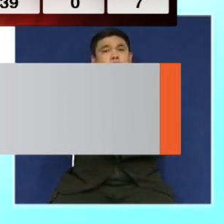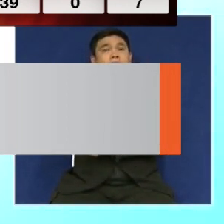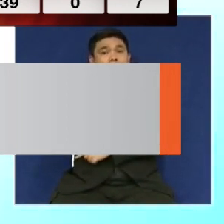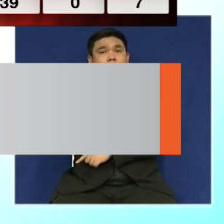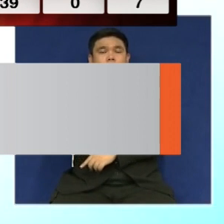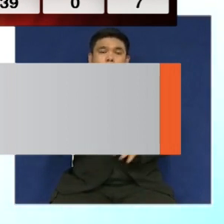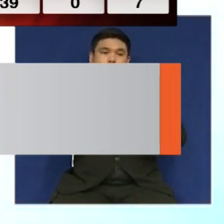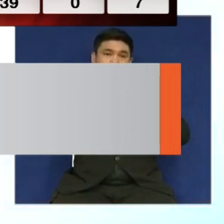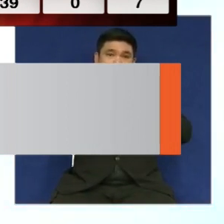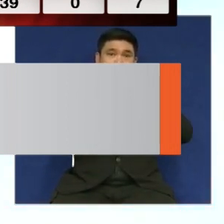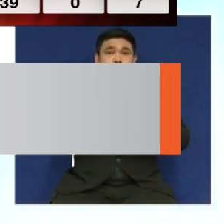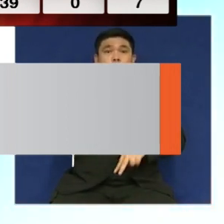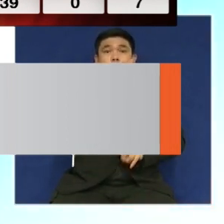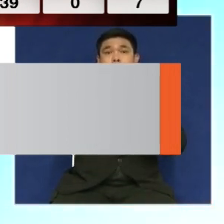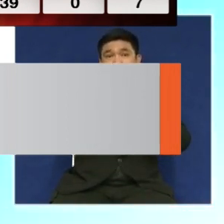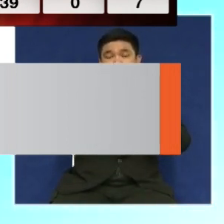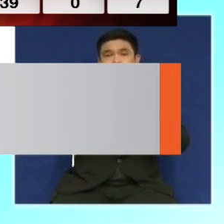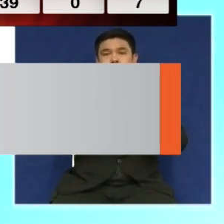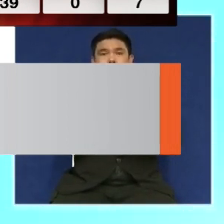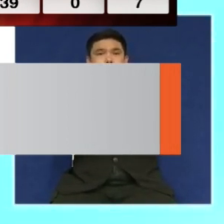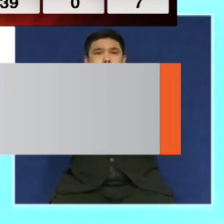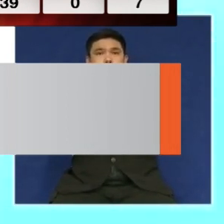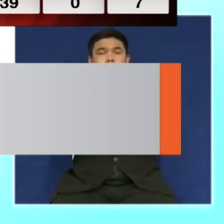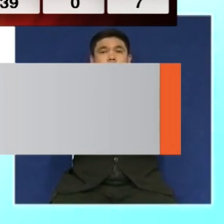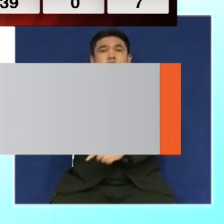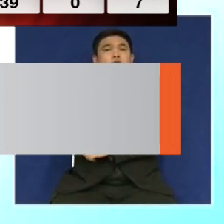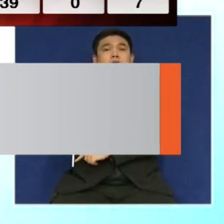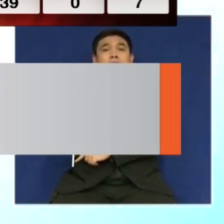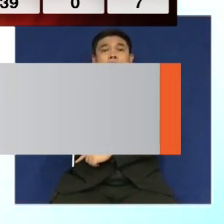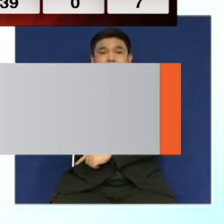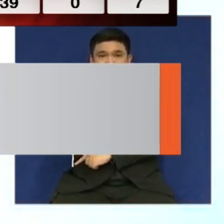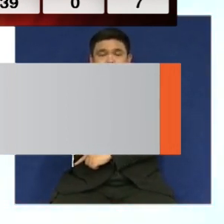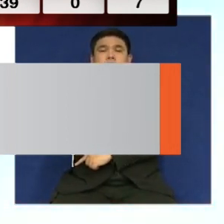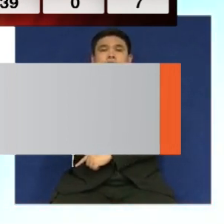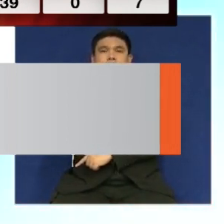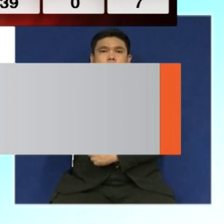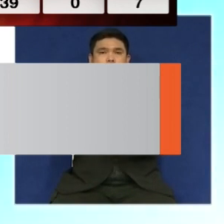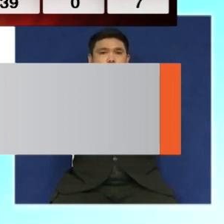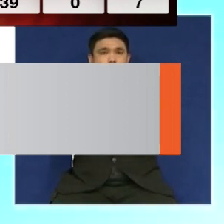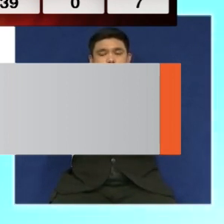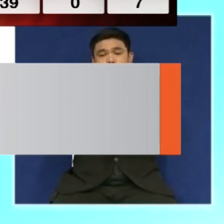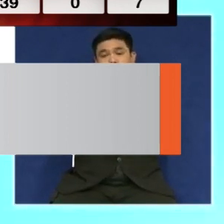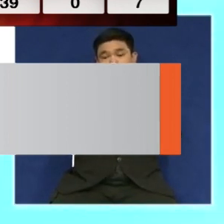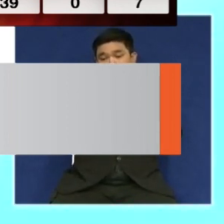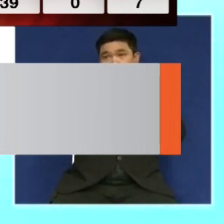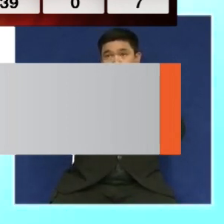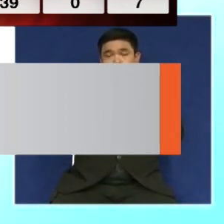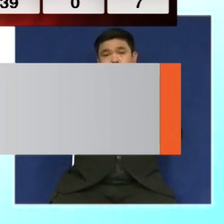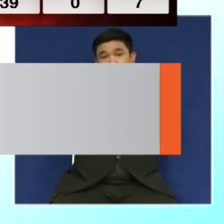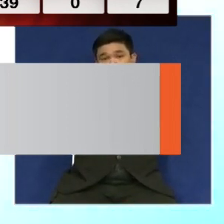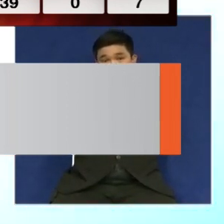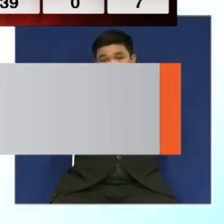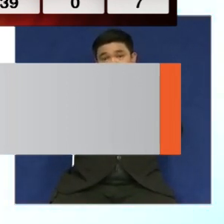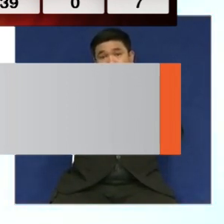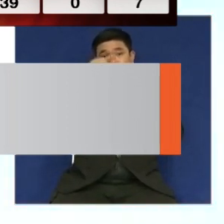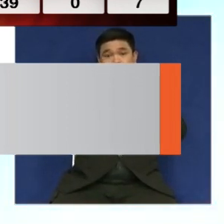จไป 2,074 คนพบเชื้อ134คนก็จะเห็นได้ว่าในจุดที่ห่างออกมานะครับถ้าเราห